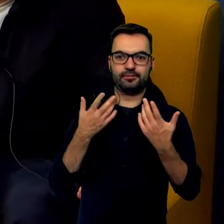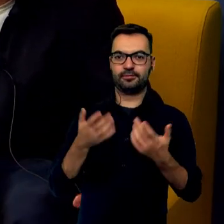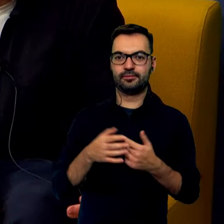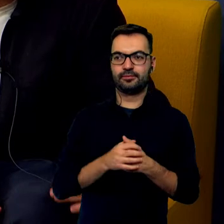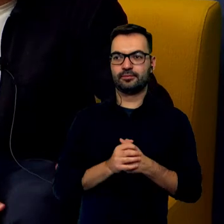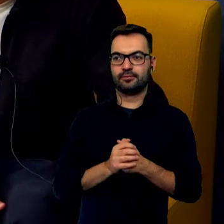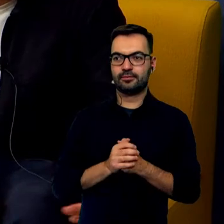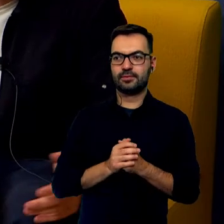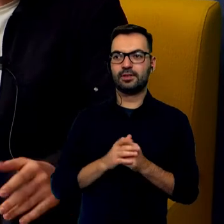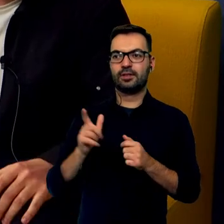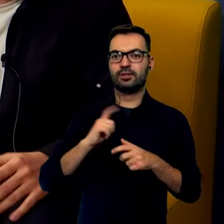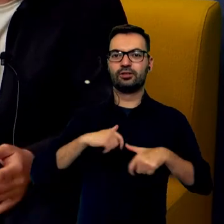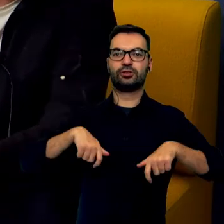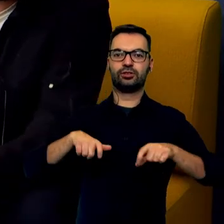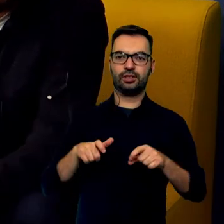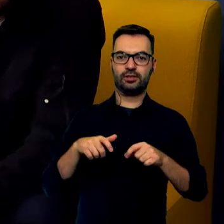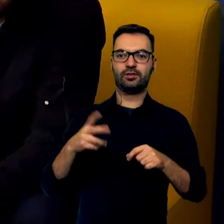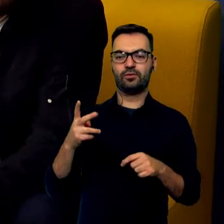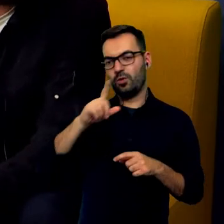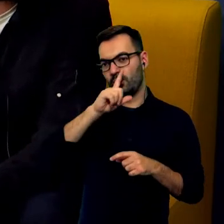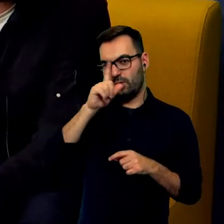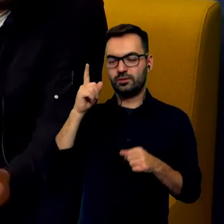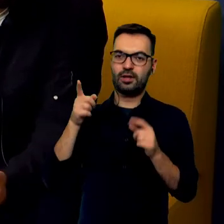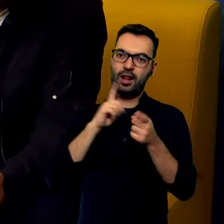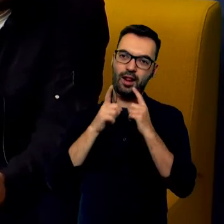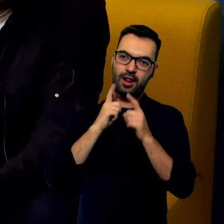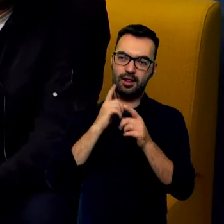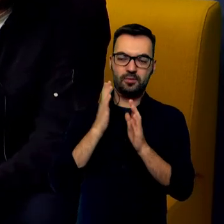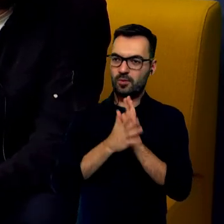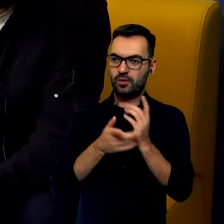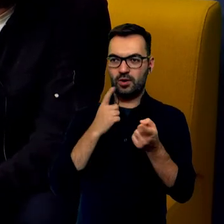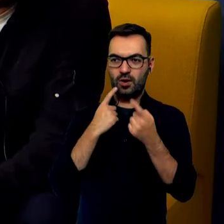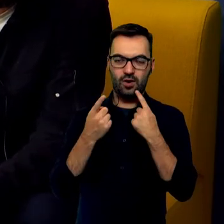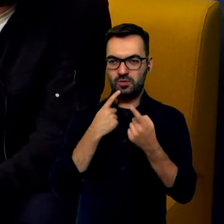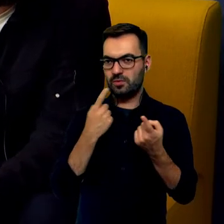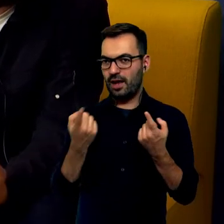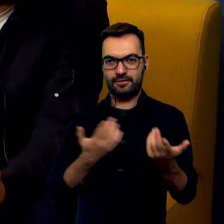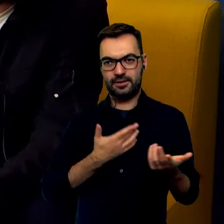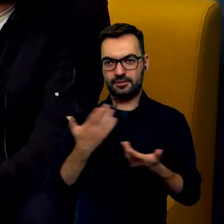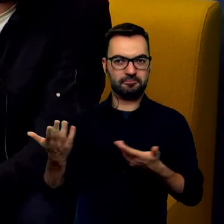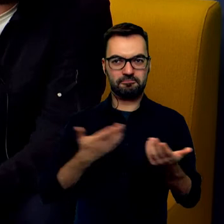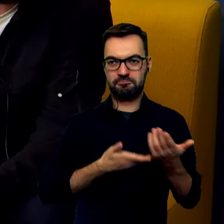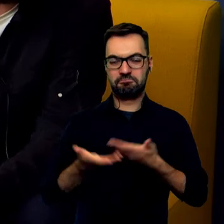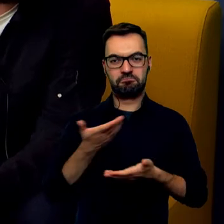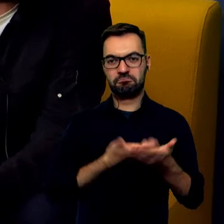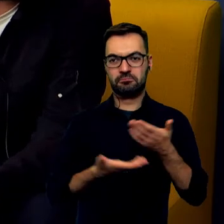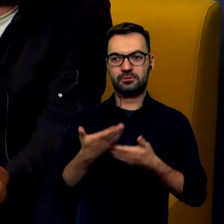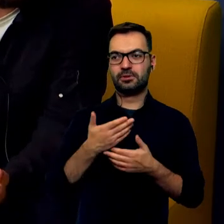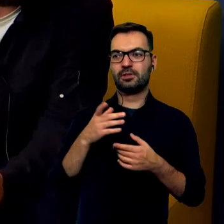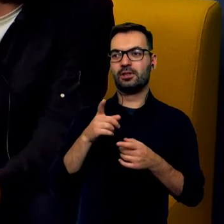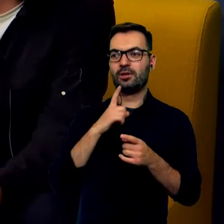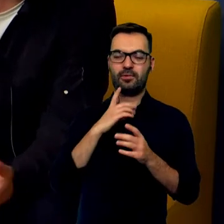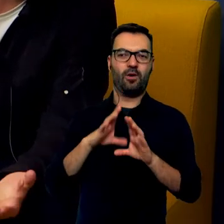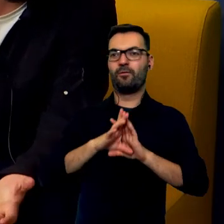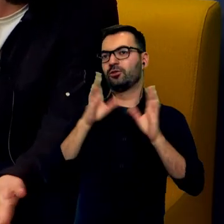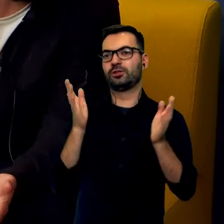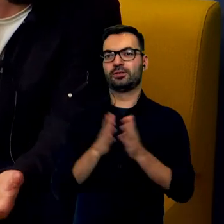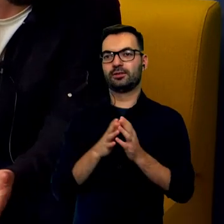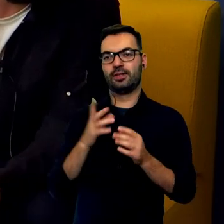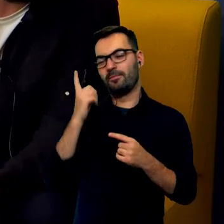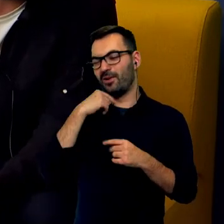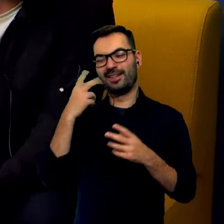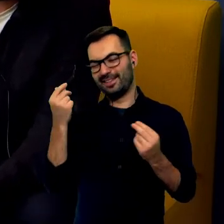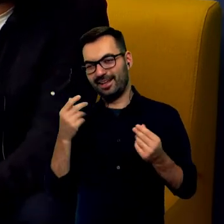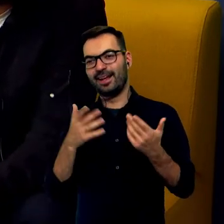sobie siedzieliśmy i takich dwóch ludzi, którzy ze sobą rozmawia i właściwie w pewnym momencie można rozmawiać o wszystkim. To znaczy nie